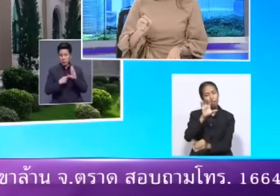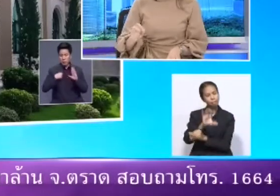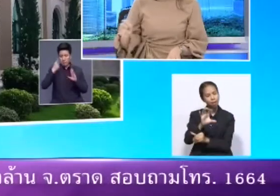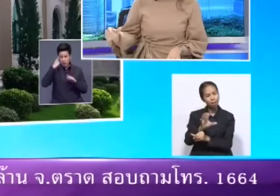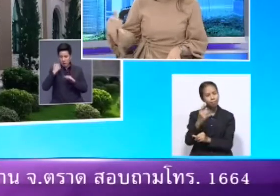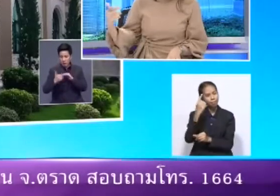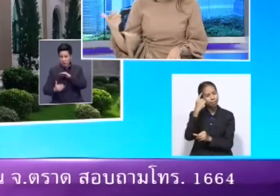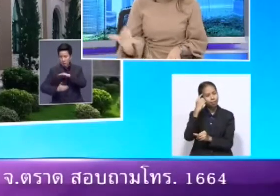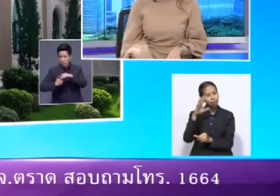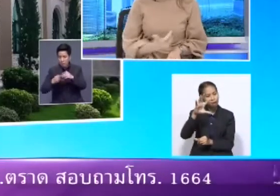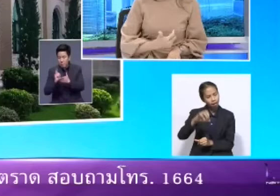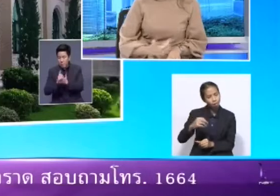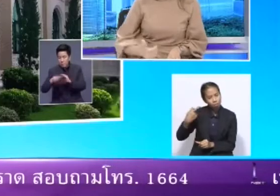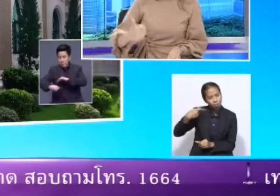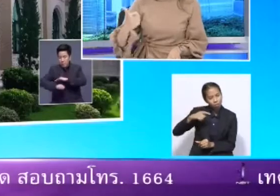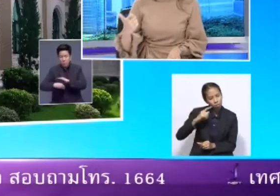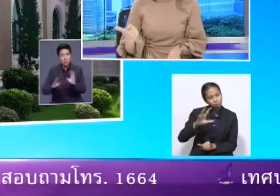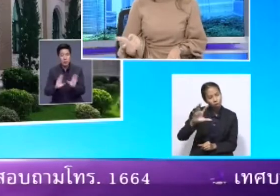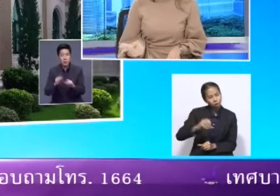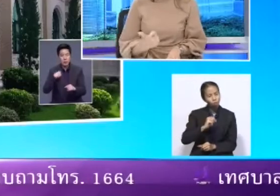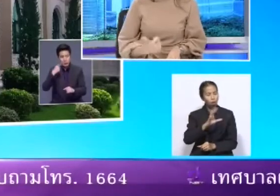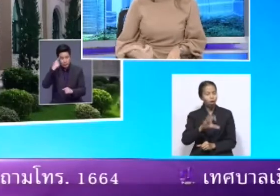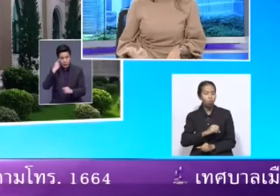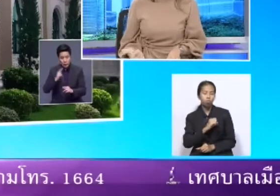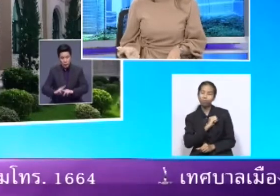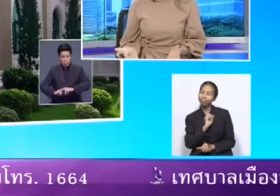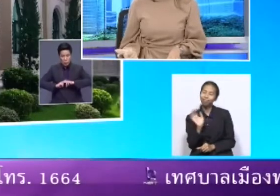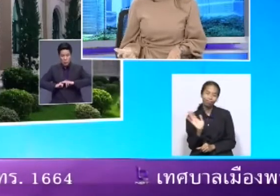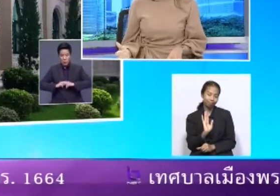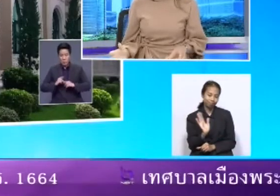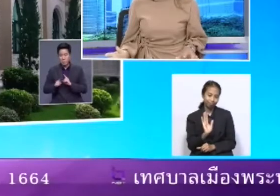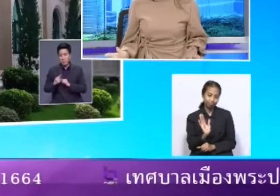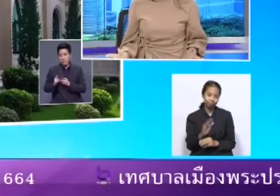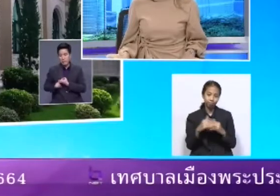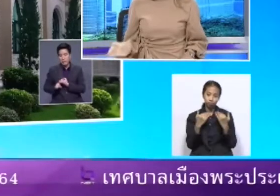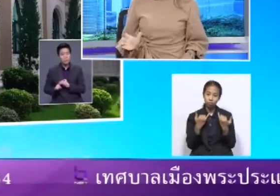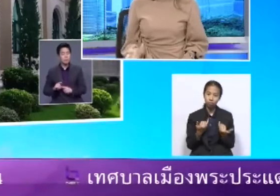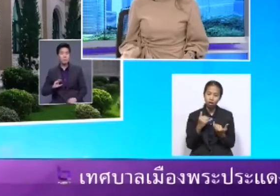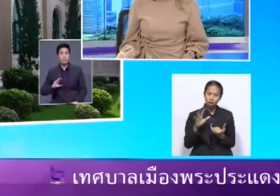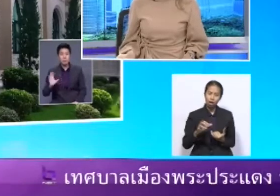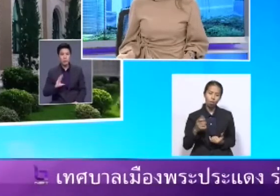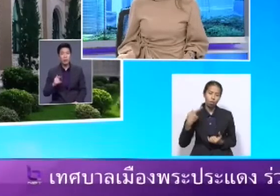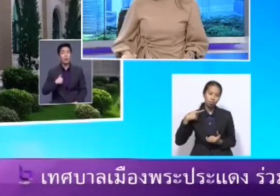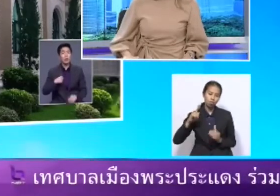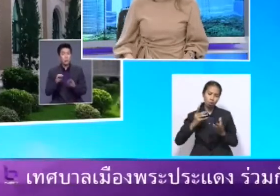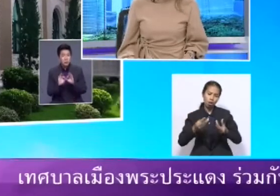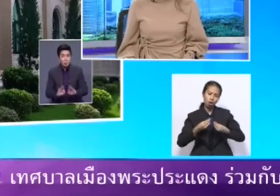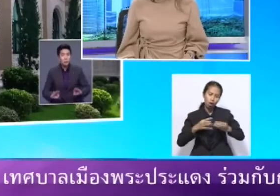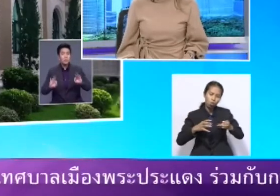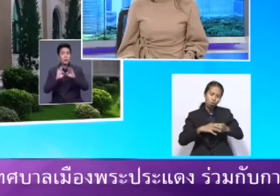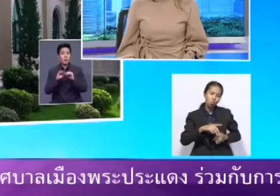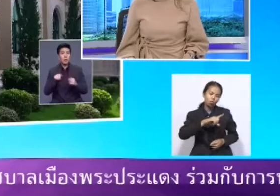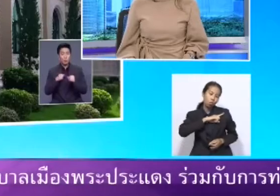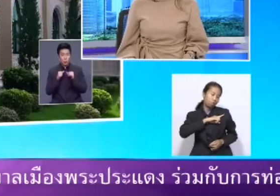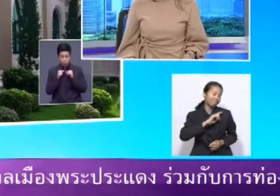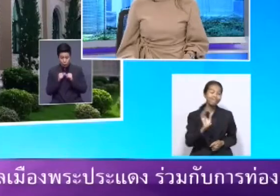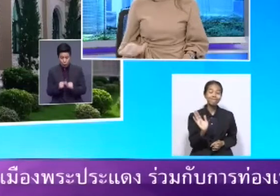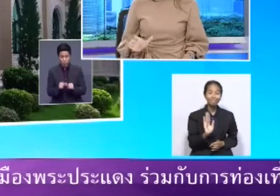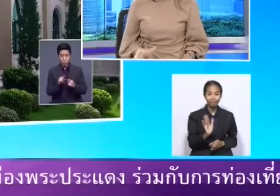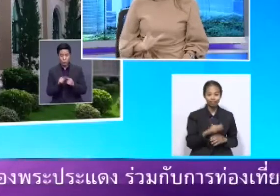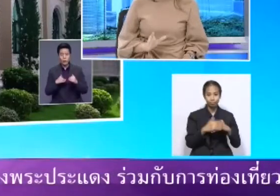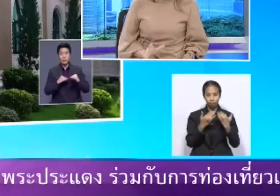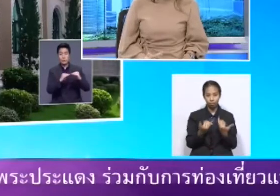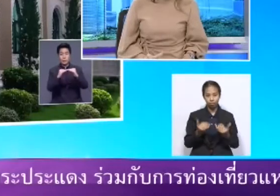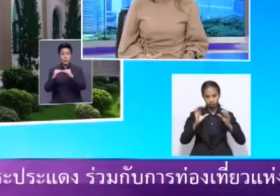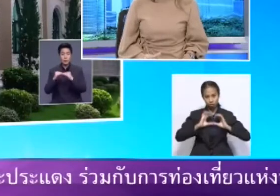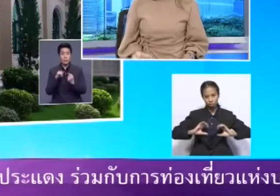์ ต้องไม่แสวงประโยชน์จากช่องว่างของกฎหมายไม่ตีความเพื่อประโยชน์ส่วนตนหรือว่าพวกพ้องนอกจากนี้ท่านนายกรัฐมนตรียังบอกด้วย